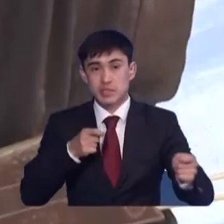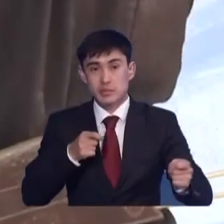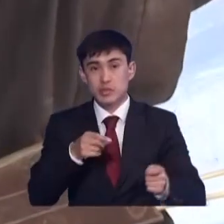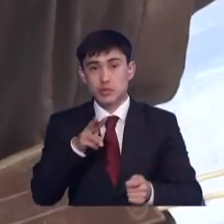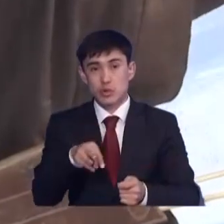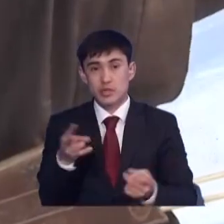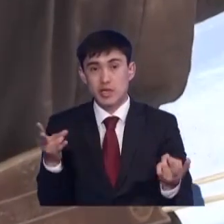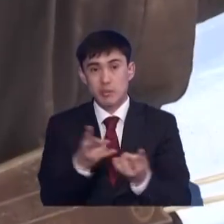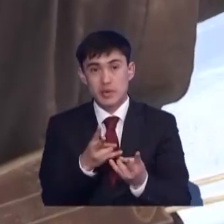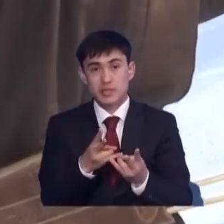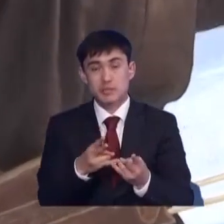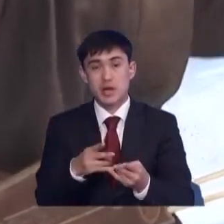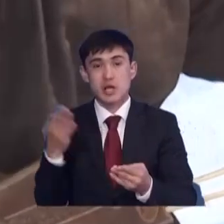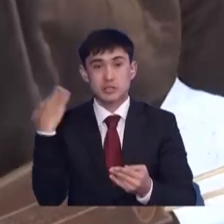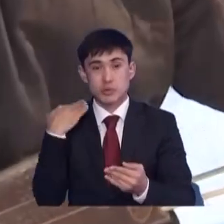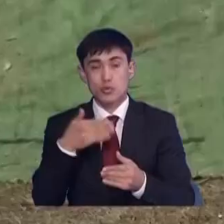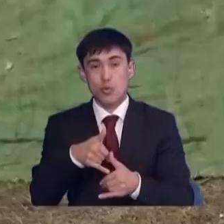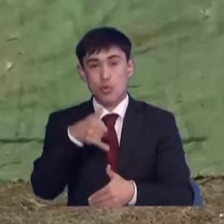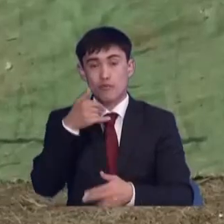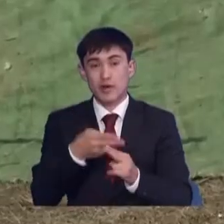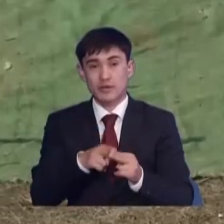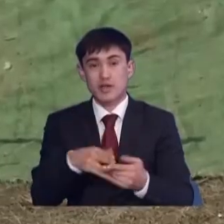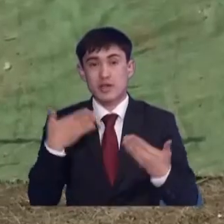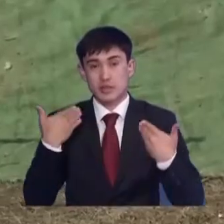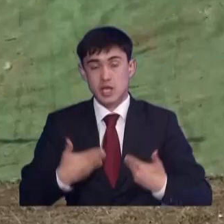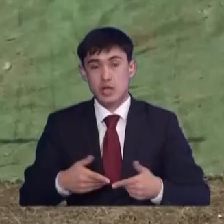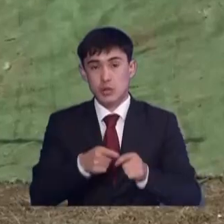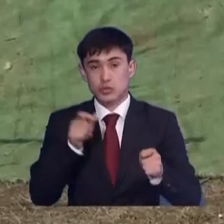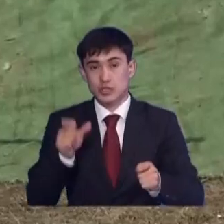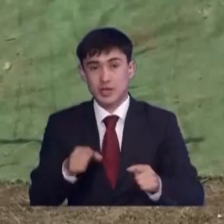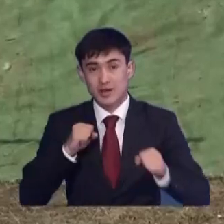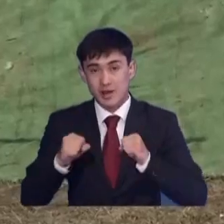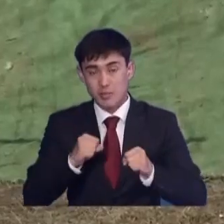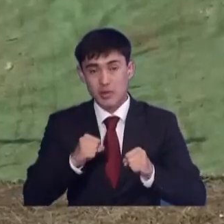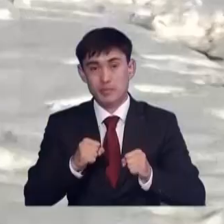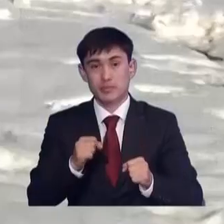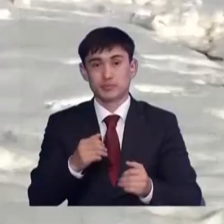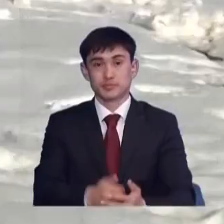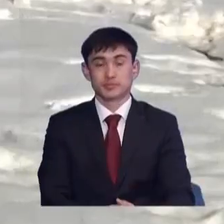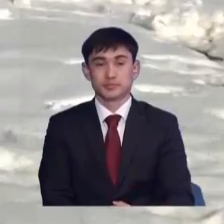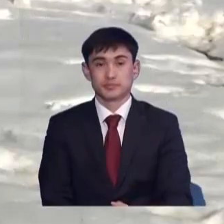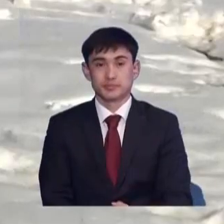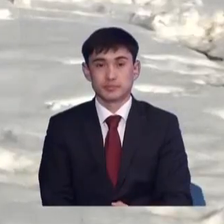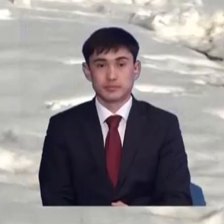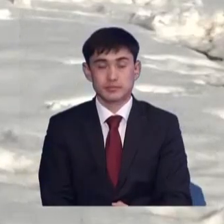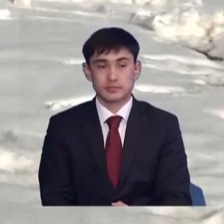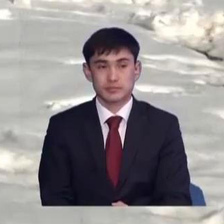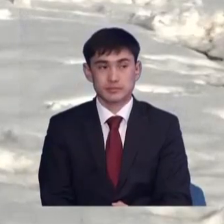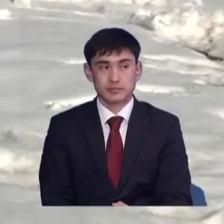лука необходимо держать спину ровно. От этого и тело лучника становится крепким и стройным.